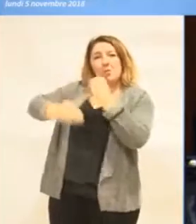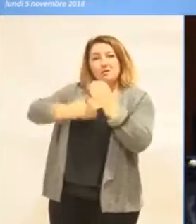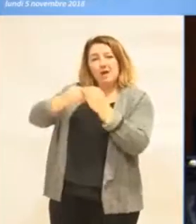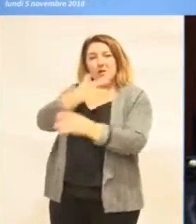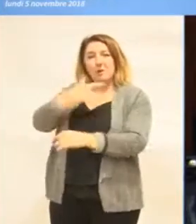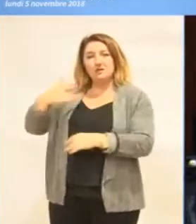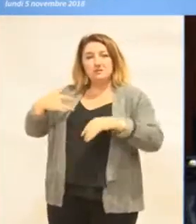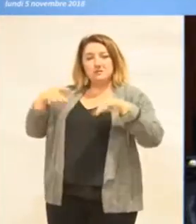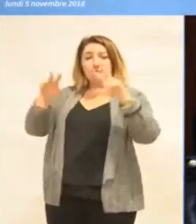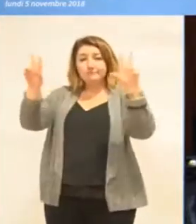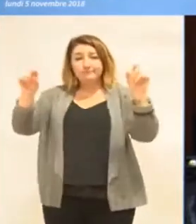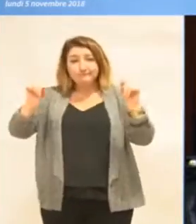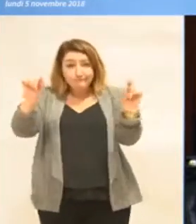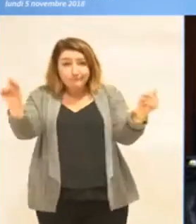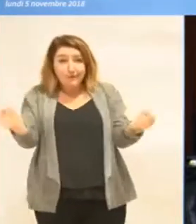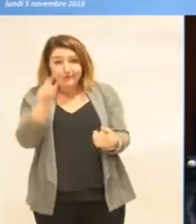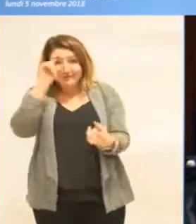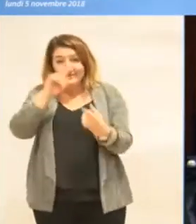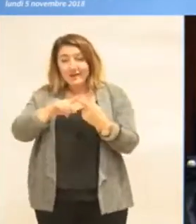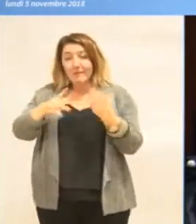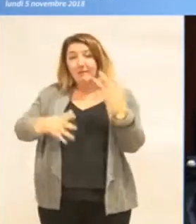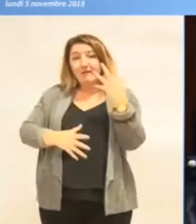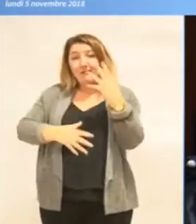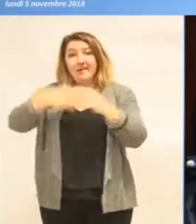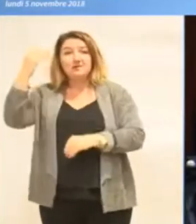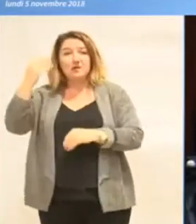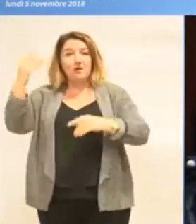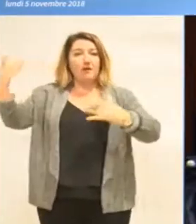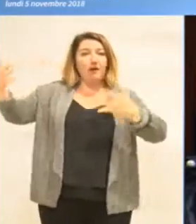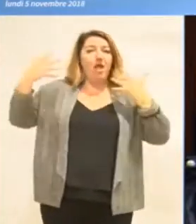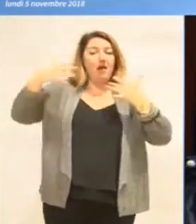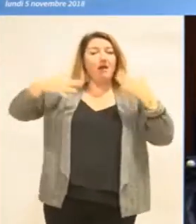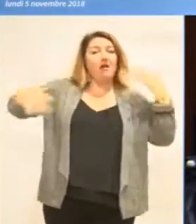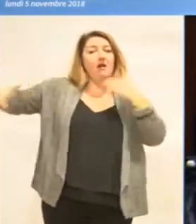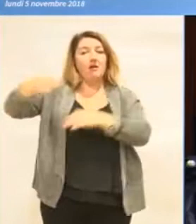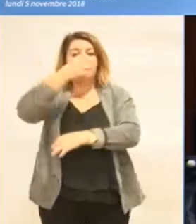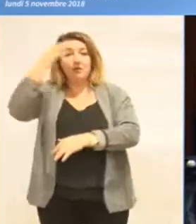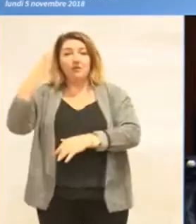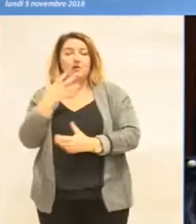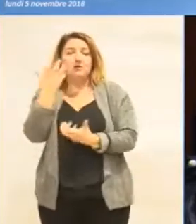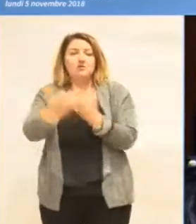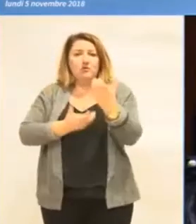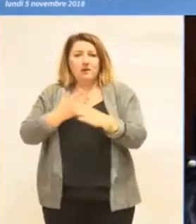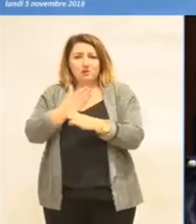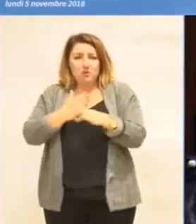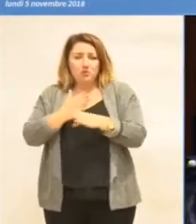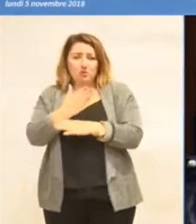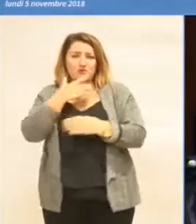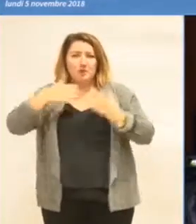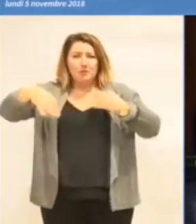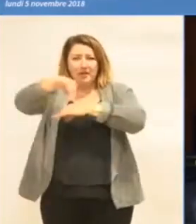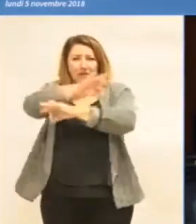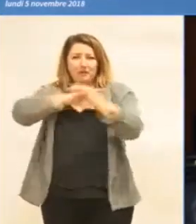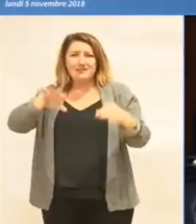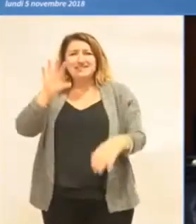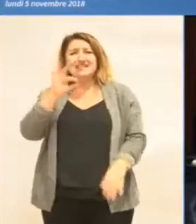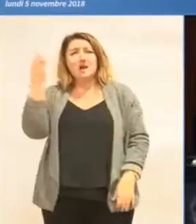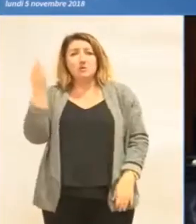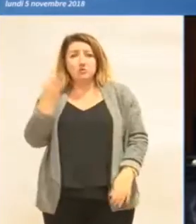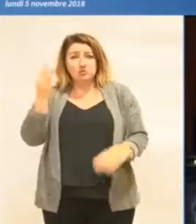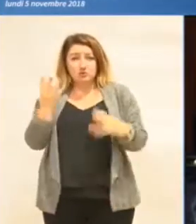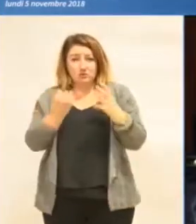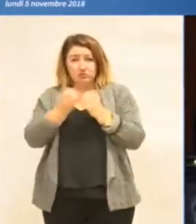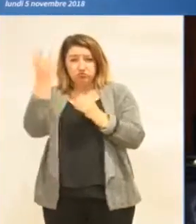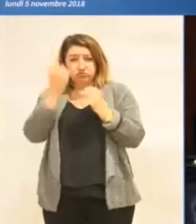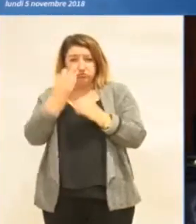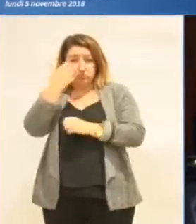la pollution de l'air extérieur. Le chauffage au bois, responsable de la pollution en particules fines à 50% des émissions sur l'année et